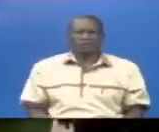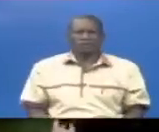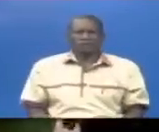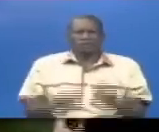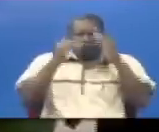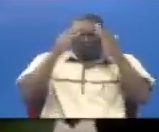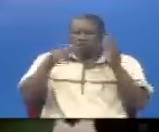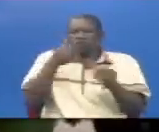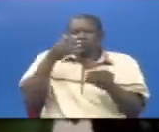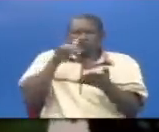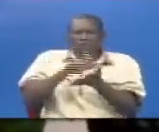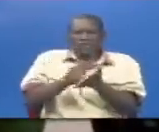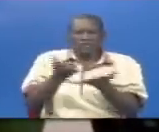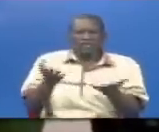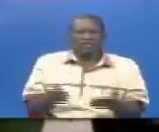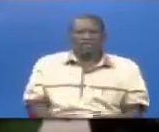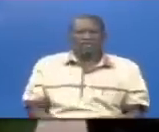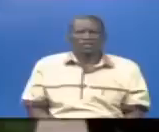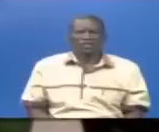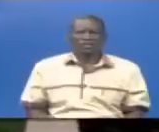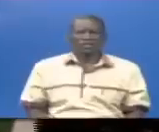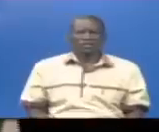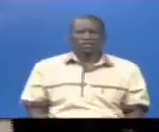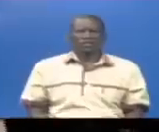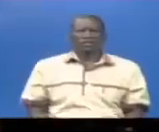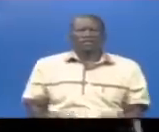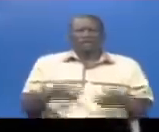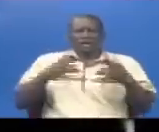hatujajua ni jamaa yupi huyu, sababu